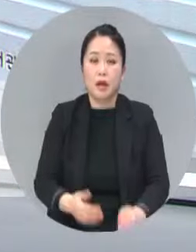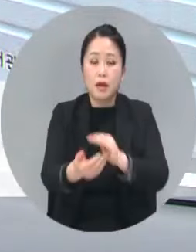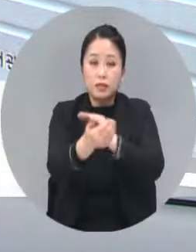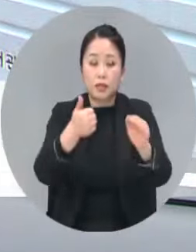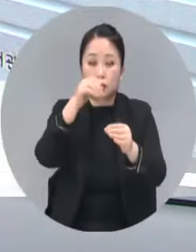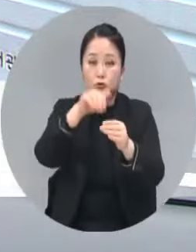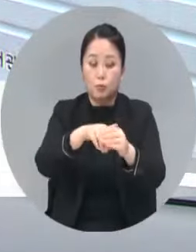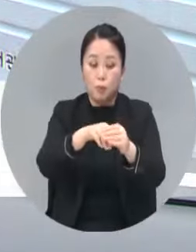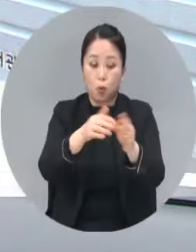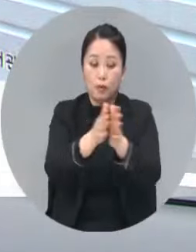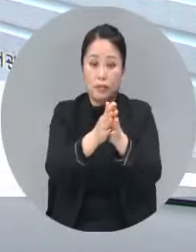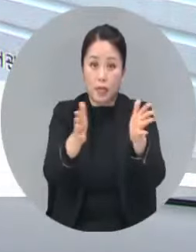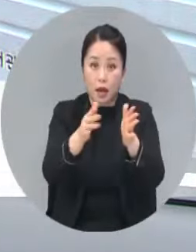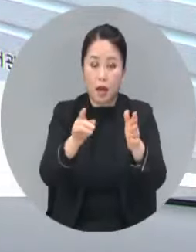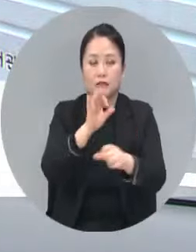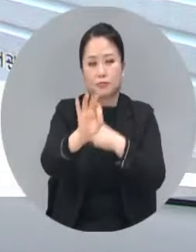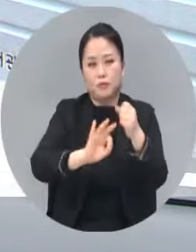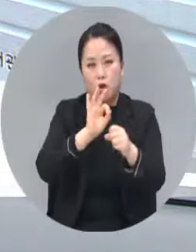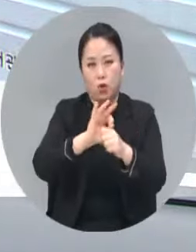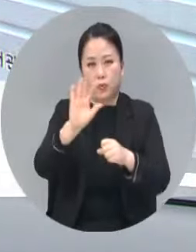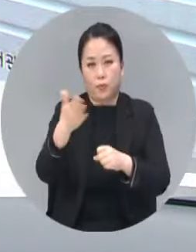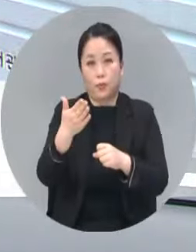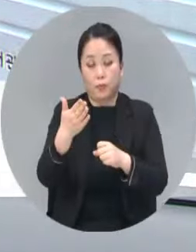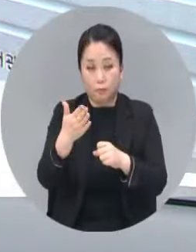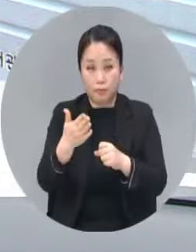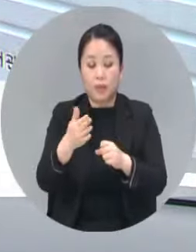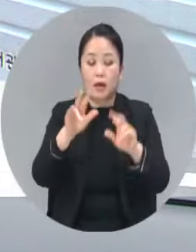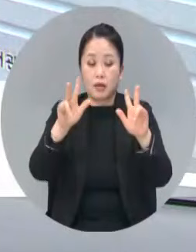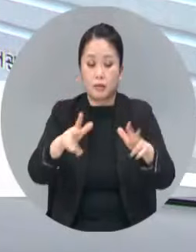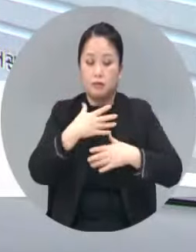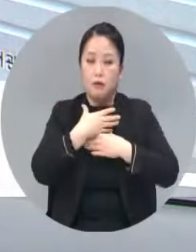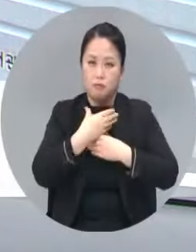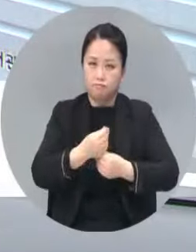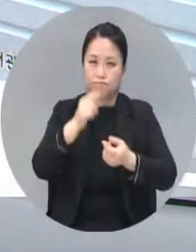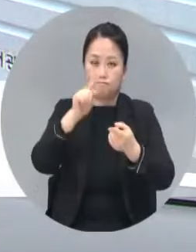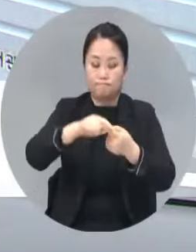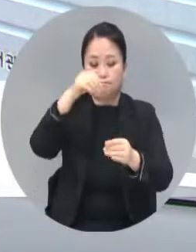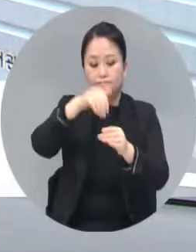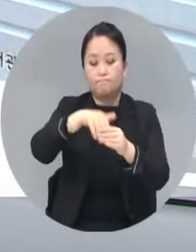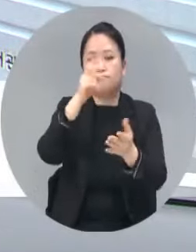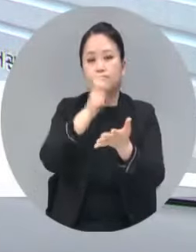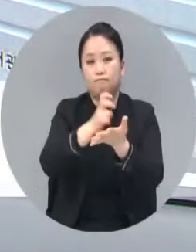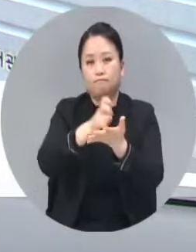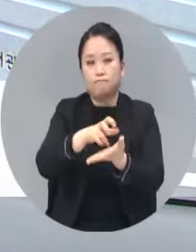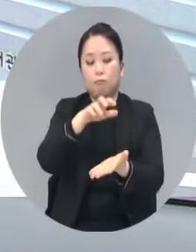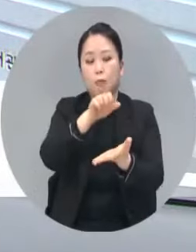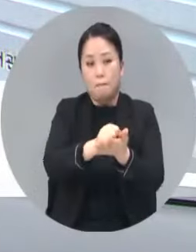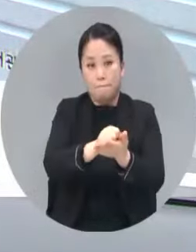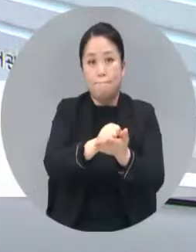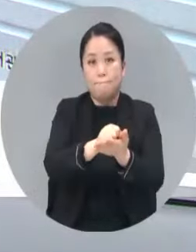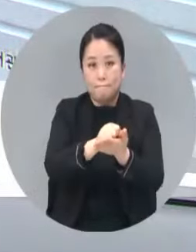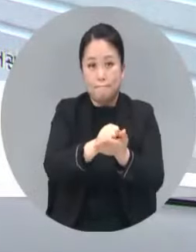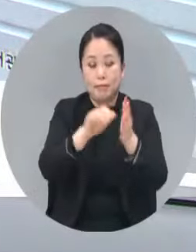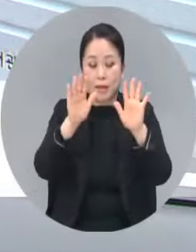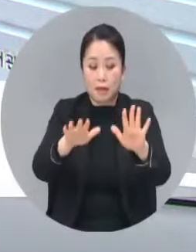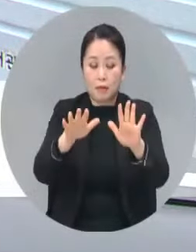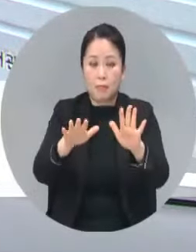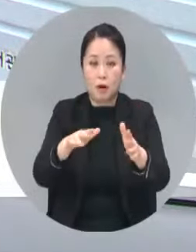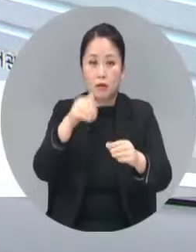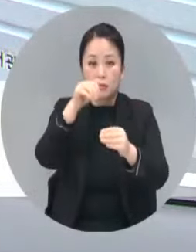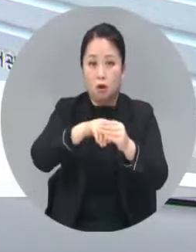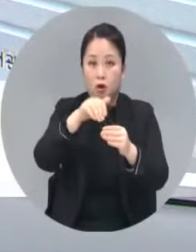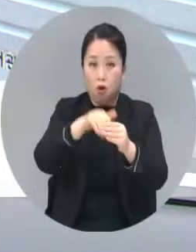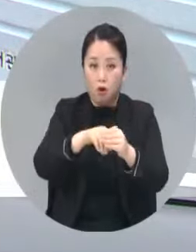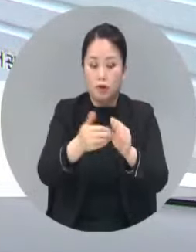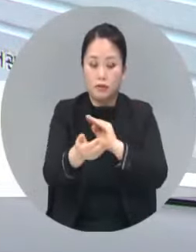사전투표가 도입된 지 10년째에 접어들면서 이제는 안정적인 선거제도로 정착됐습니다. 이번 총선의